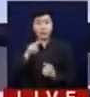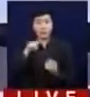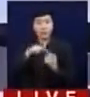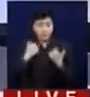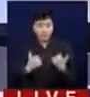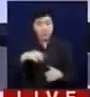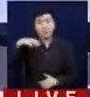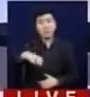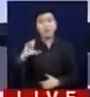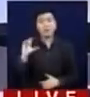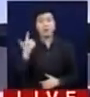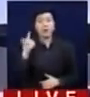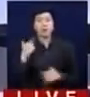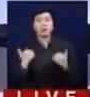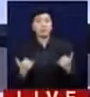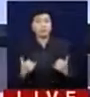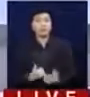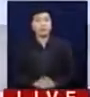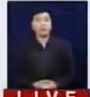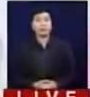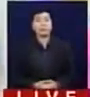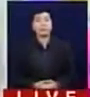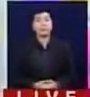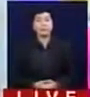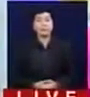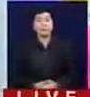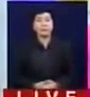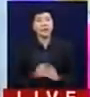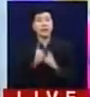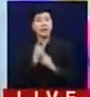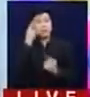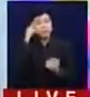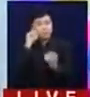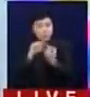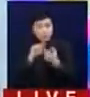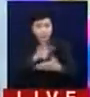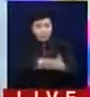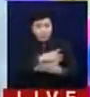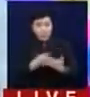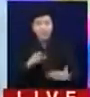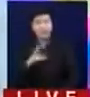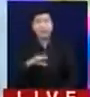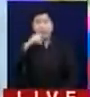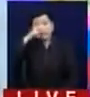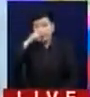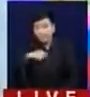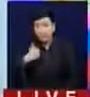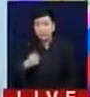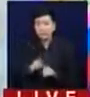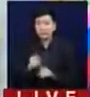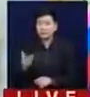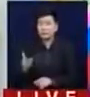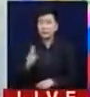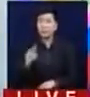ณ Impact เมืองทองธานี ก็ตามความมุ่งหมายยุทธศาสตร์ของประเทศอย่างที่ท่านอดุลได้พูดไ